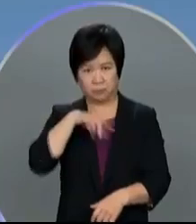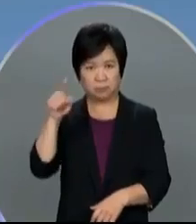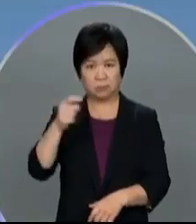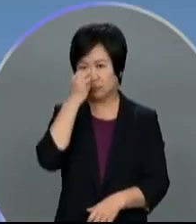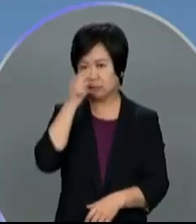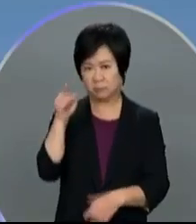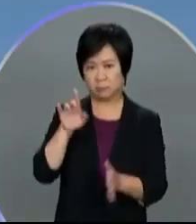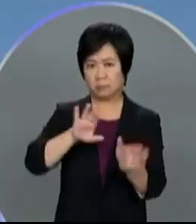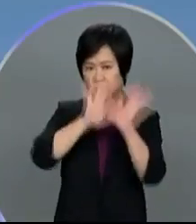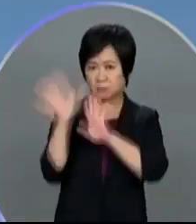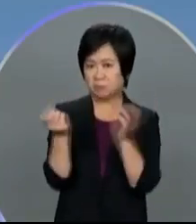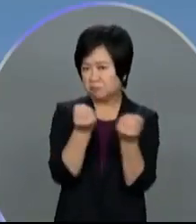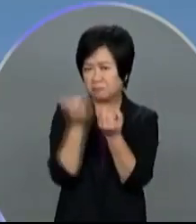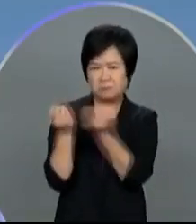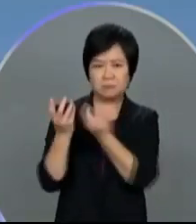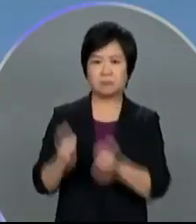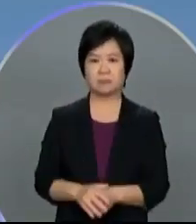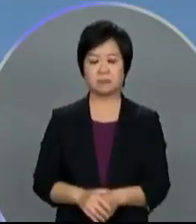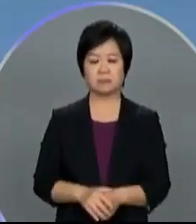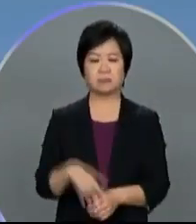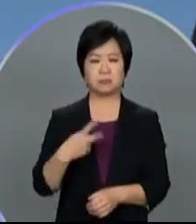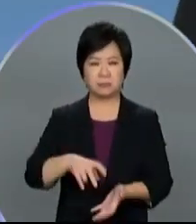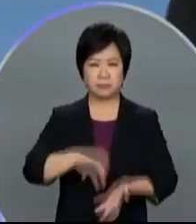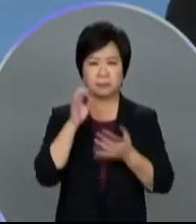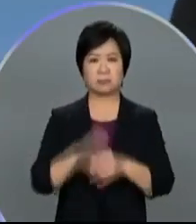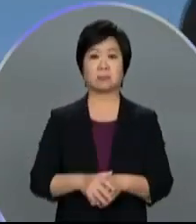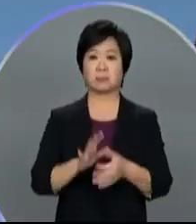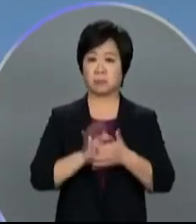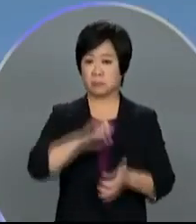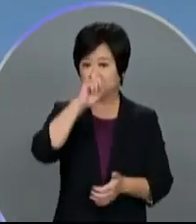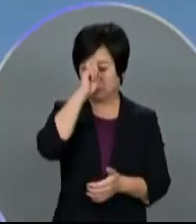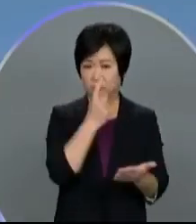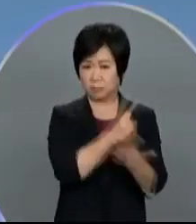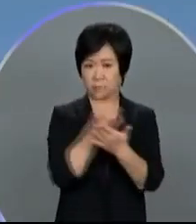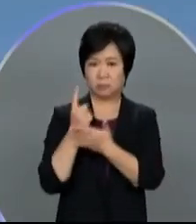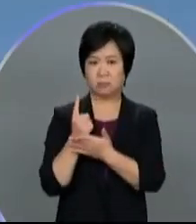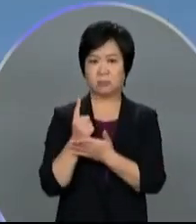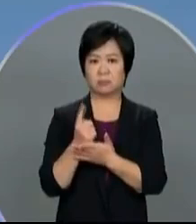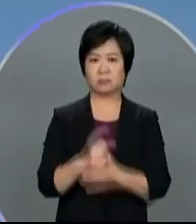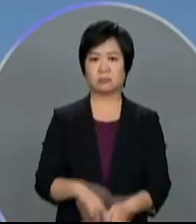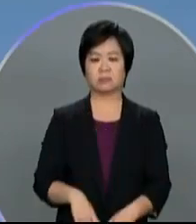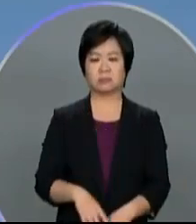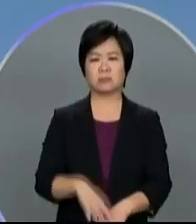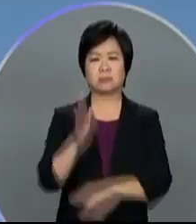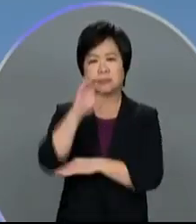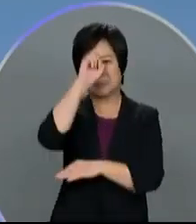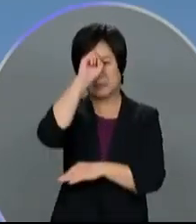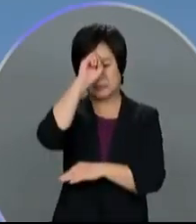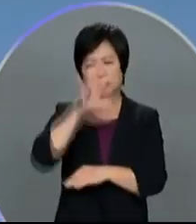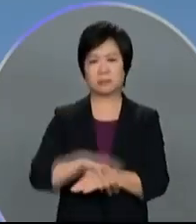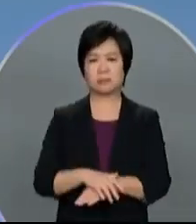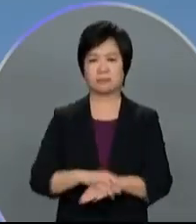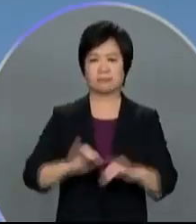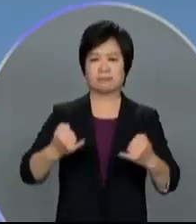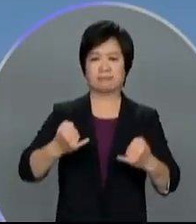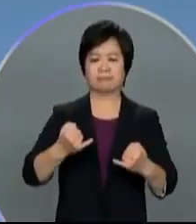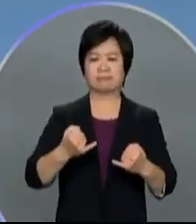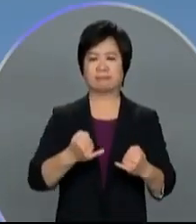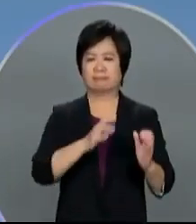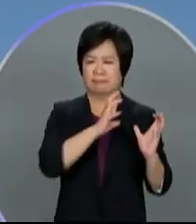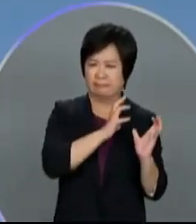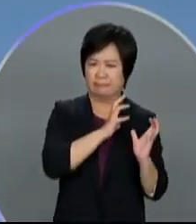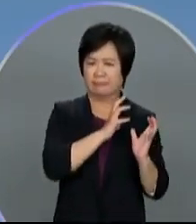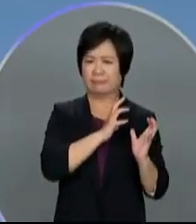港的下场。他又说，所以希望各位能够放下各自的政党跟政党的包